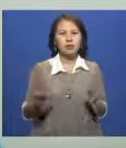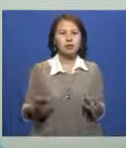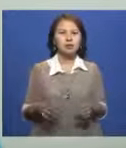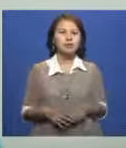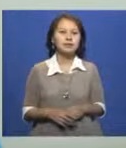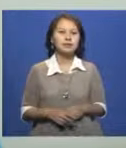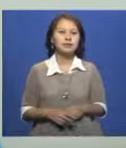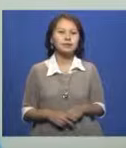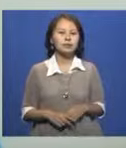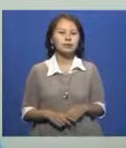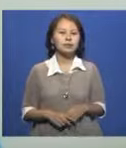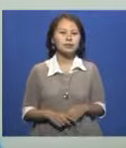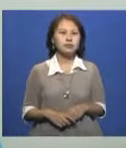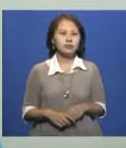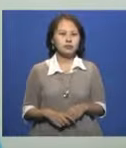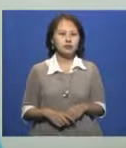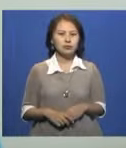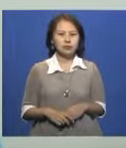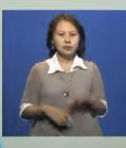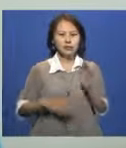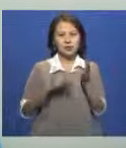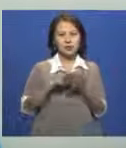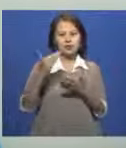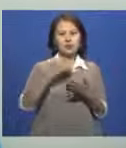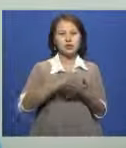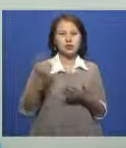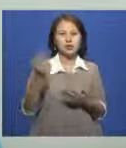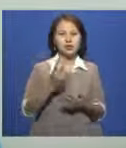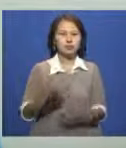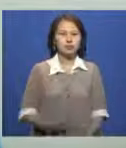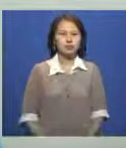соның барлығын жоғары дәрежеде пәрменді түрде өткізу керек.